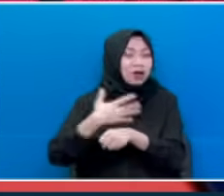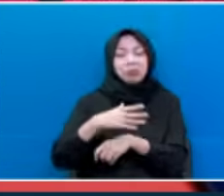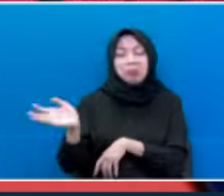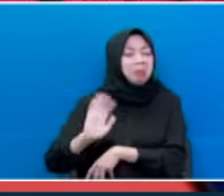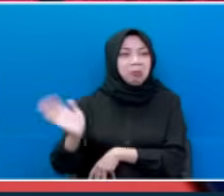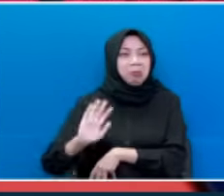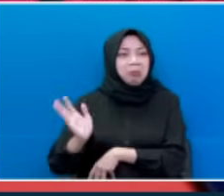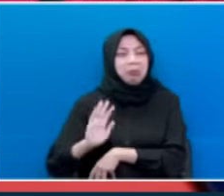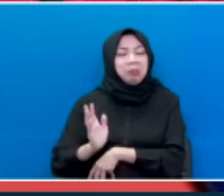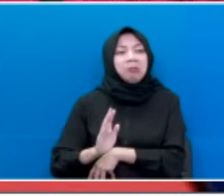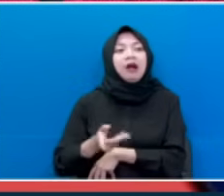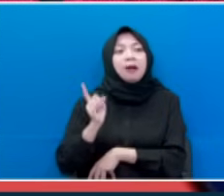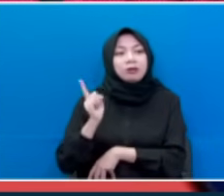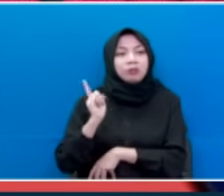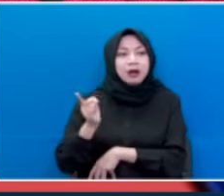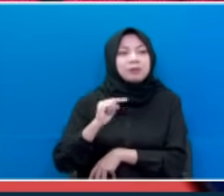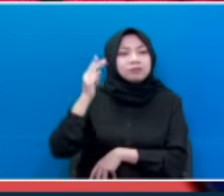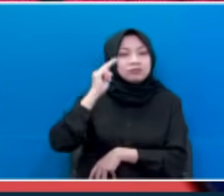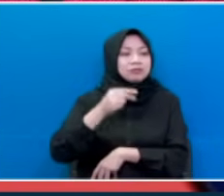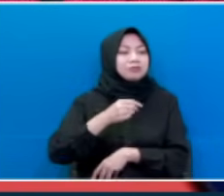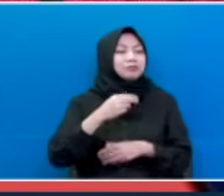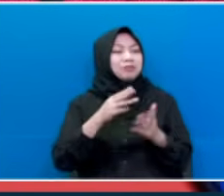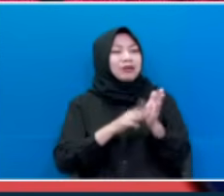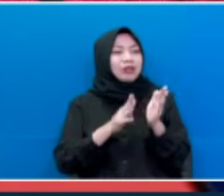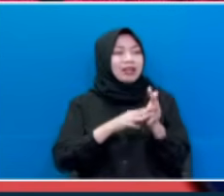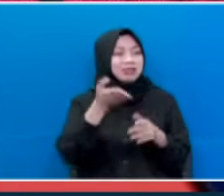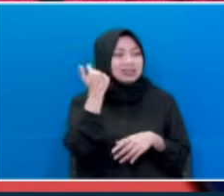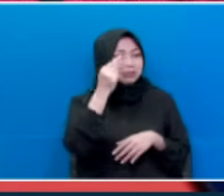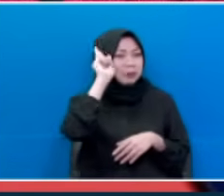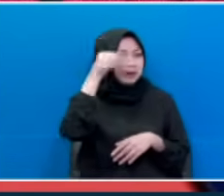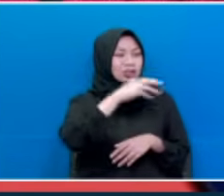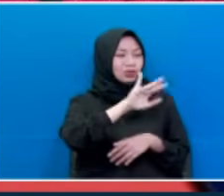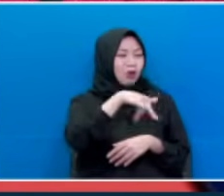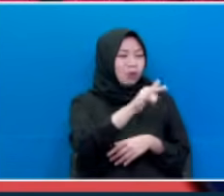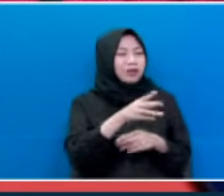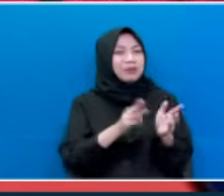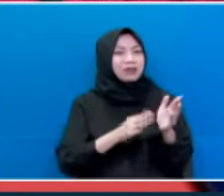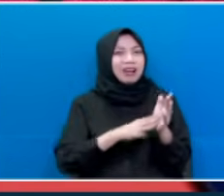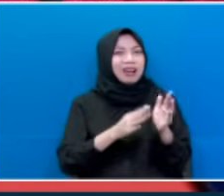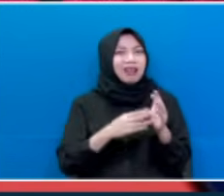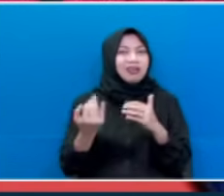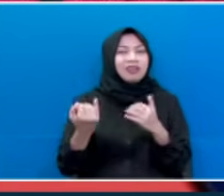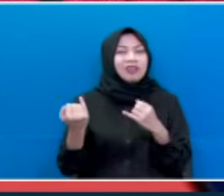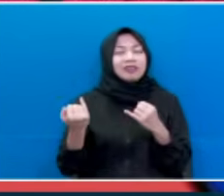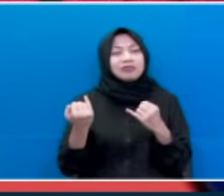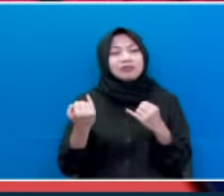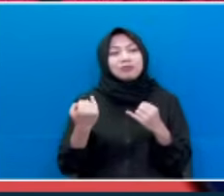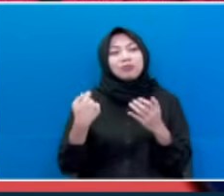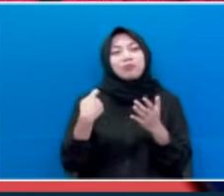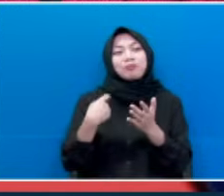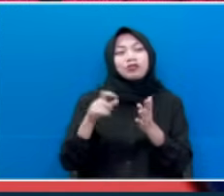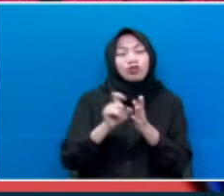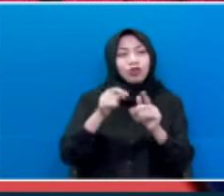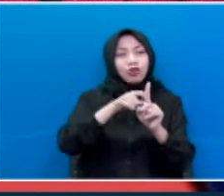dinormalkan di pemerintahan Pak Jokowi Ini Mbak gitu kita sering lihat Bagaimana menteri yang masih